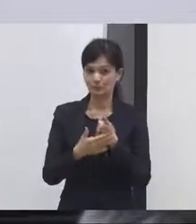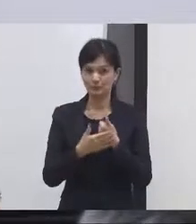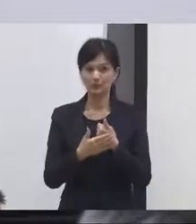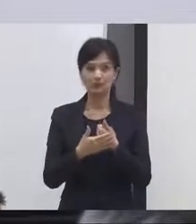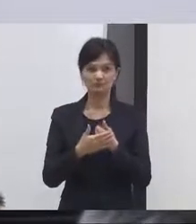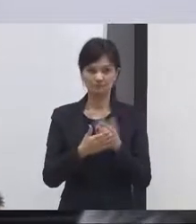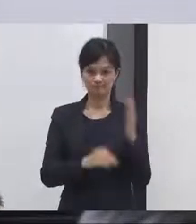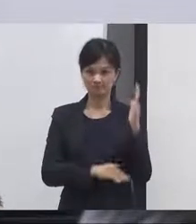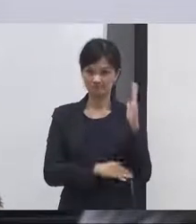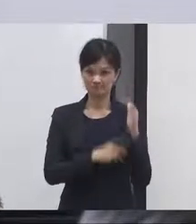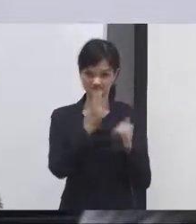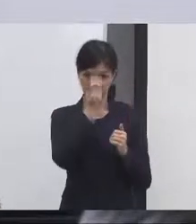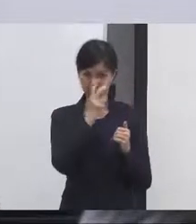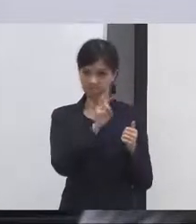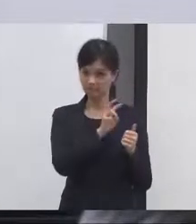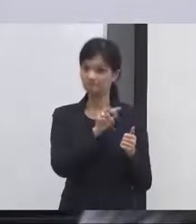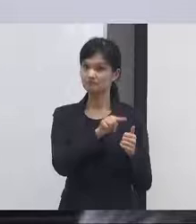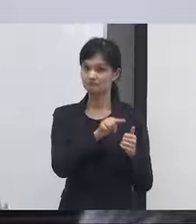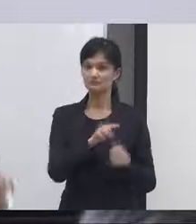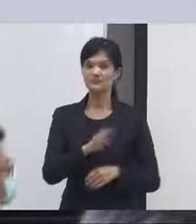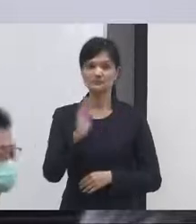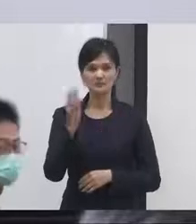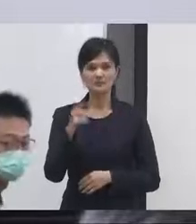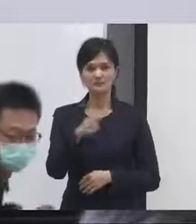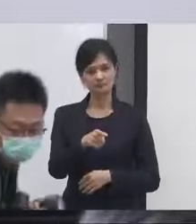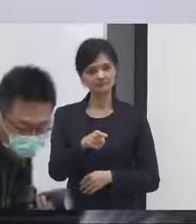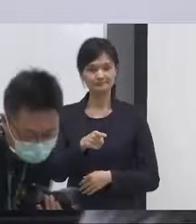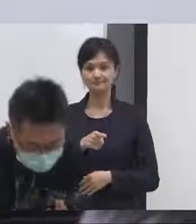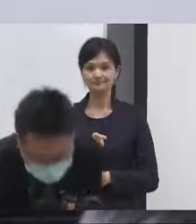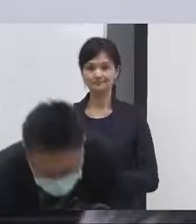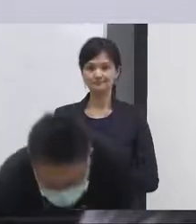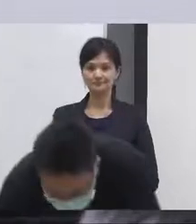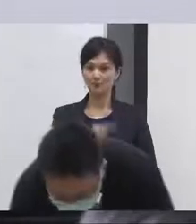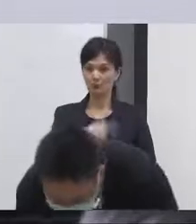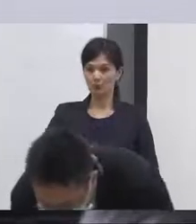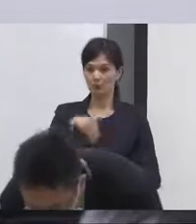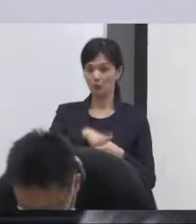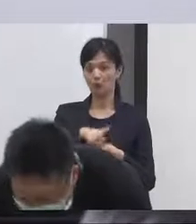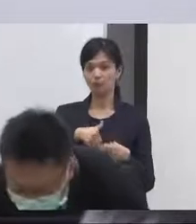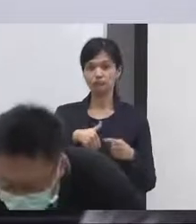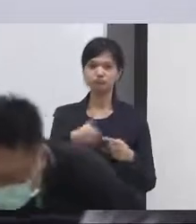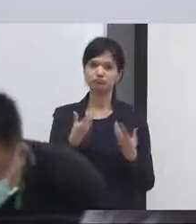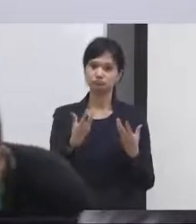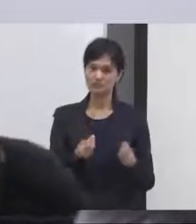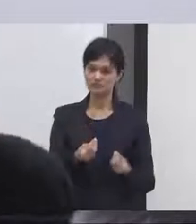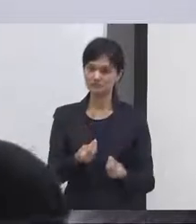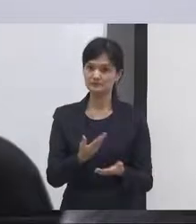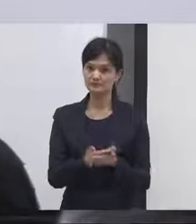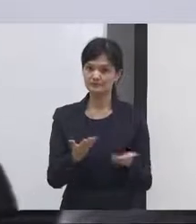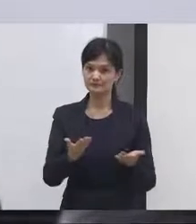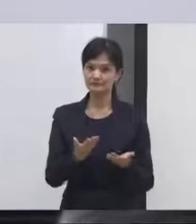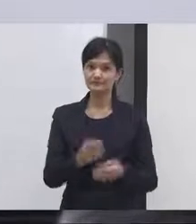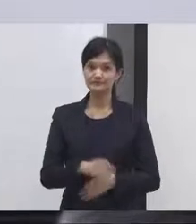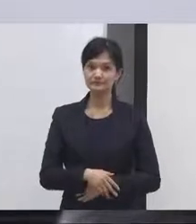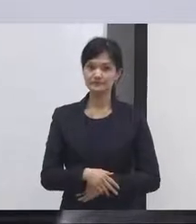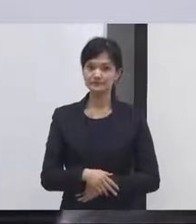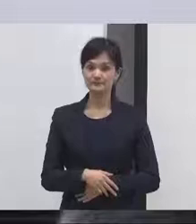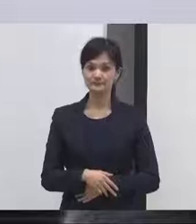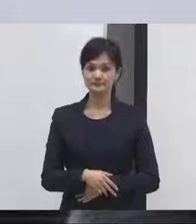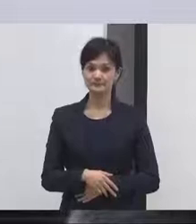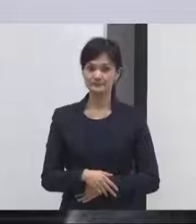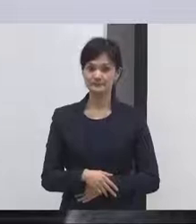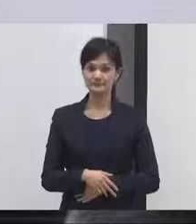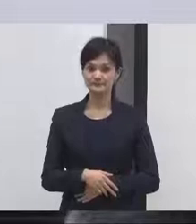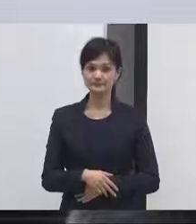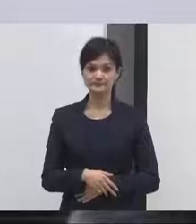业政策，但是这样的政策可能没有票房，面对选民的选择会想要怎么因应呢？那这边现在真的蛮多